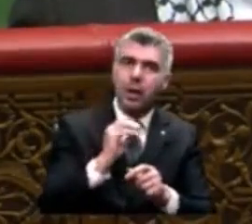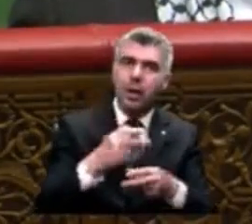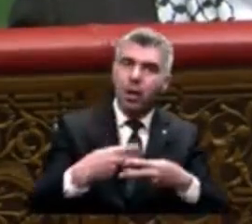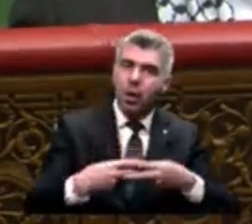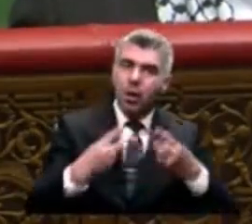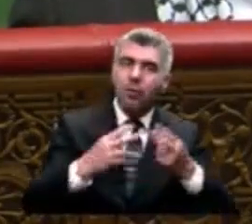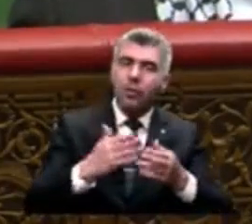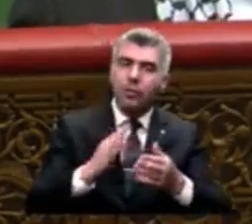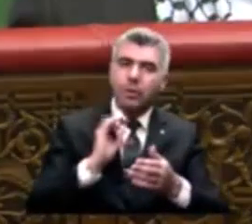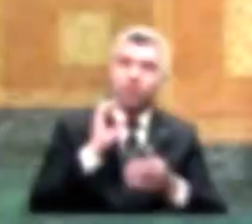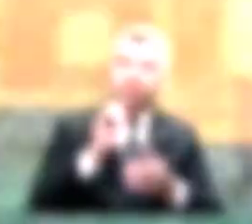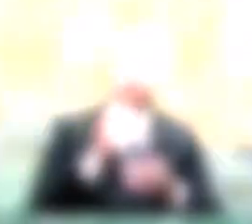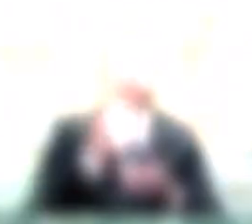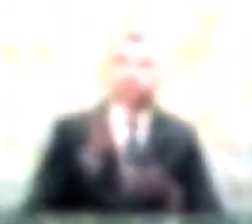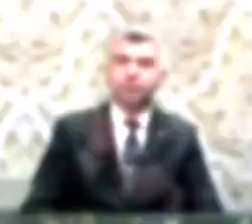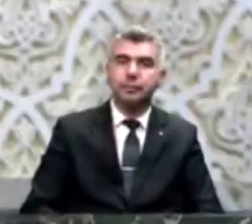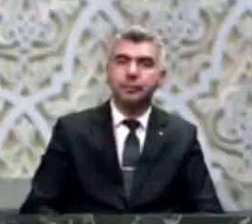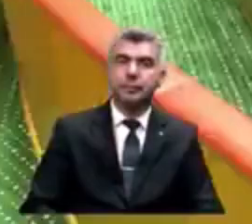بطرحها، وشكرا.